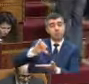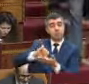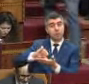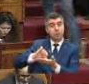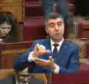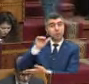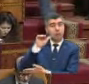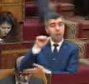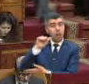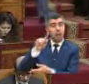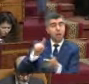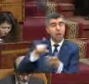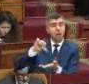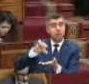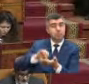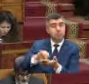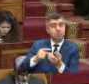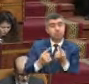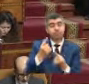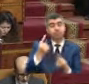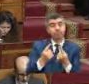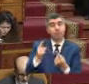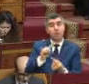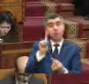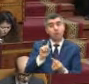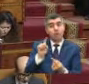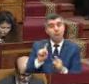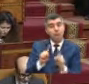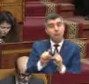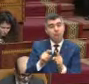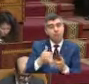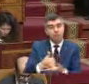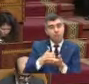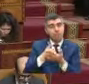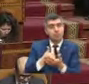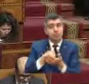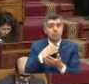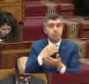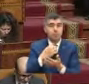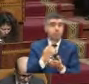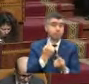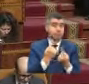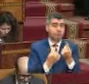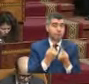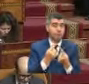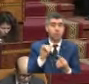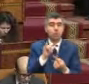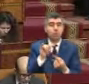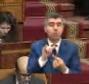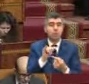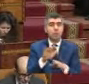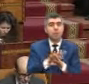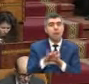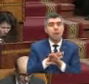الترابية ولا المجلس الإقليمي يعني ليسوا دائما عندهم هذه الإمكانيات للوفاء بالالتزامات. إذن شنو هي السياسة الحكومية؟ شنو هو العمل